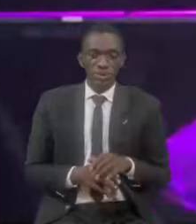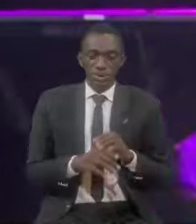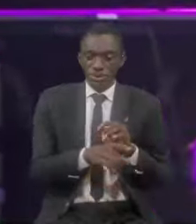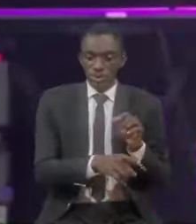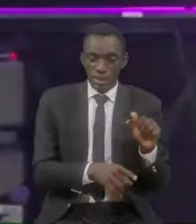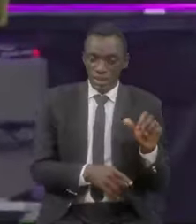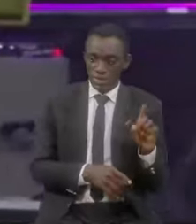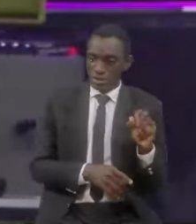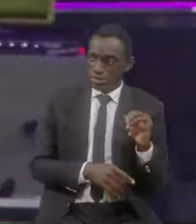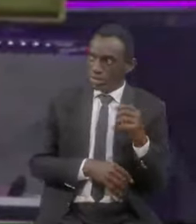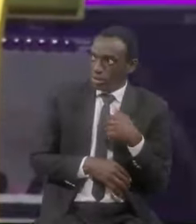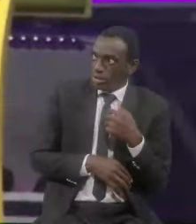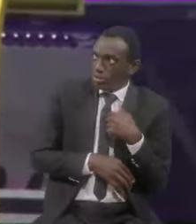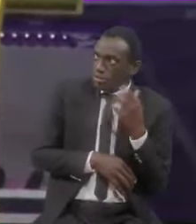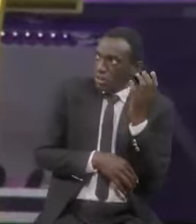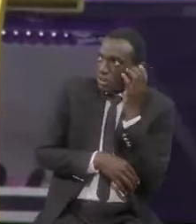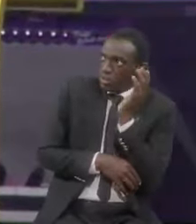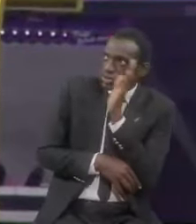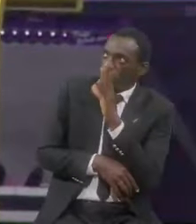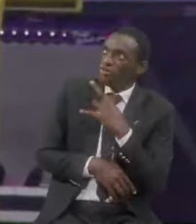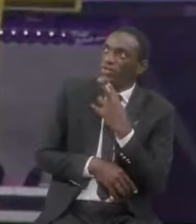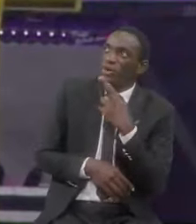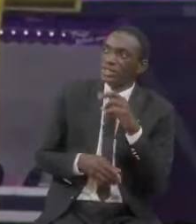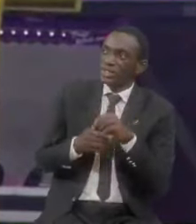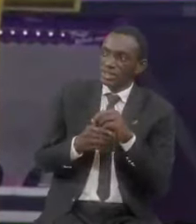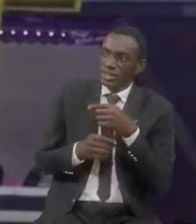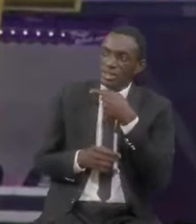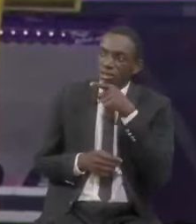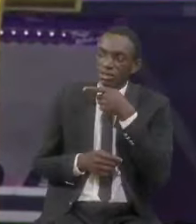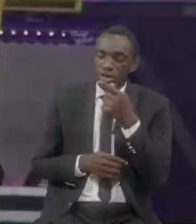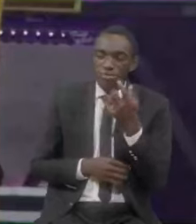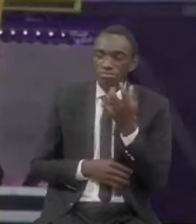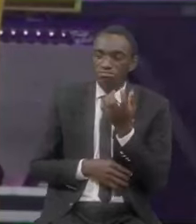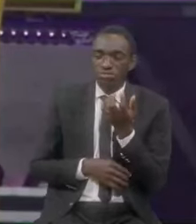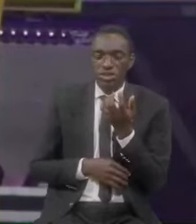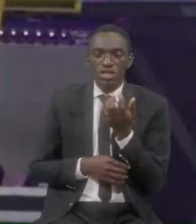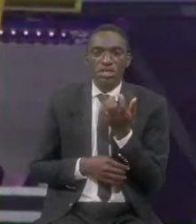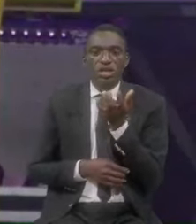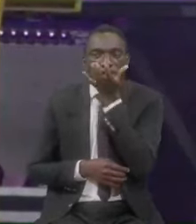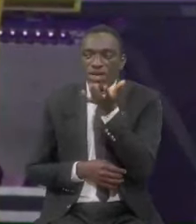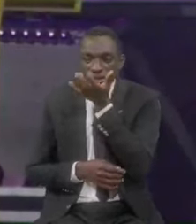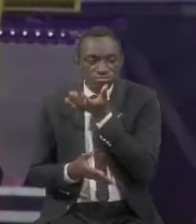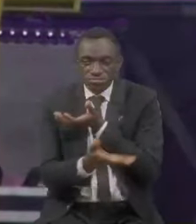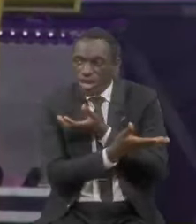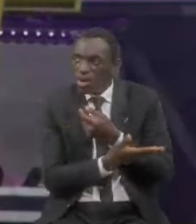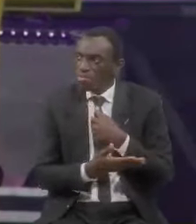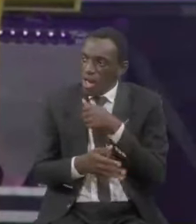J'ai entendu ta voix dans le jardin, et puis je me cache.